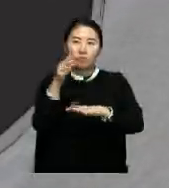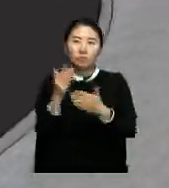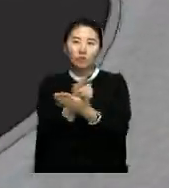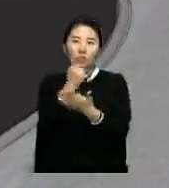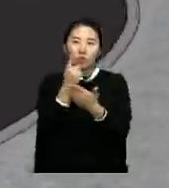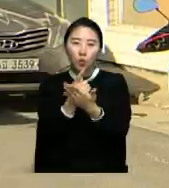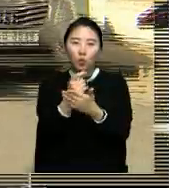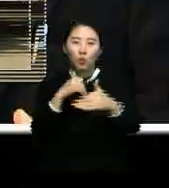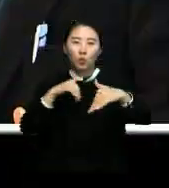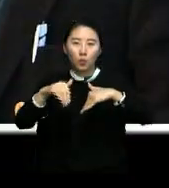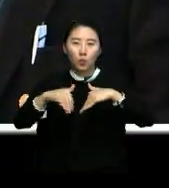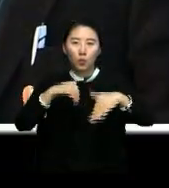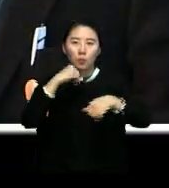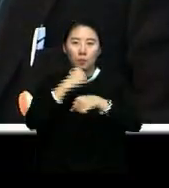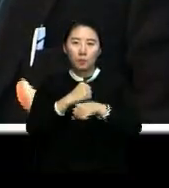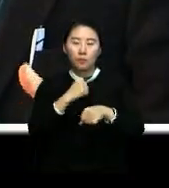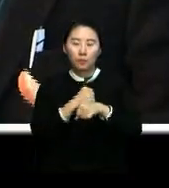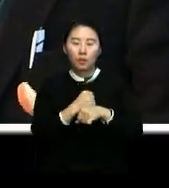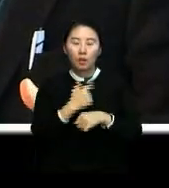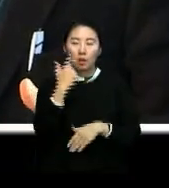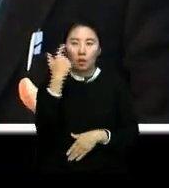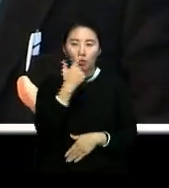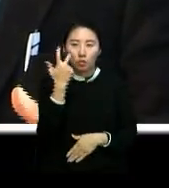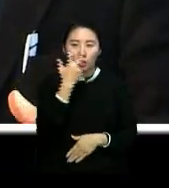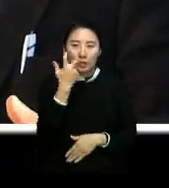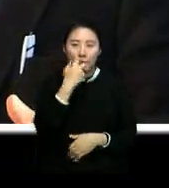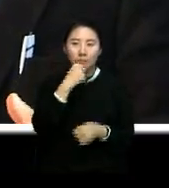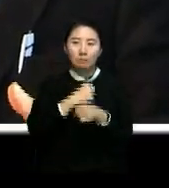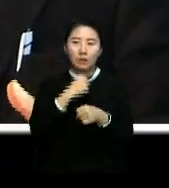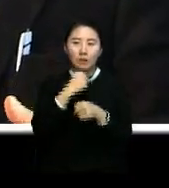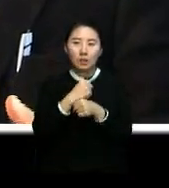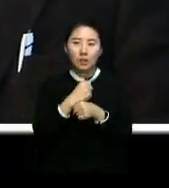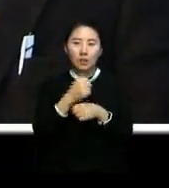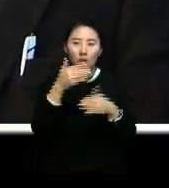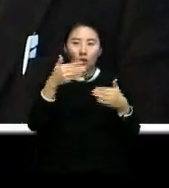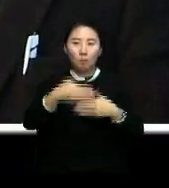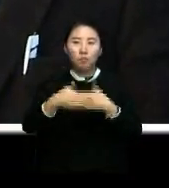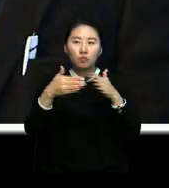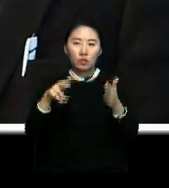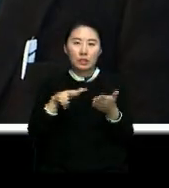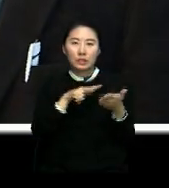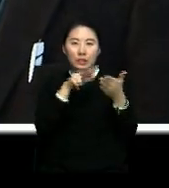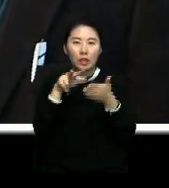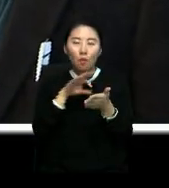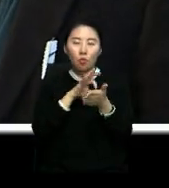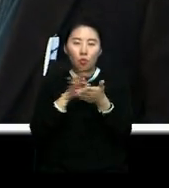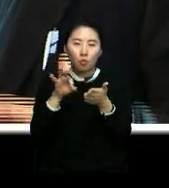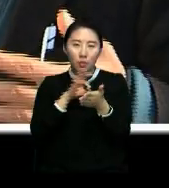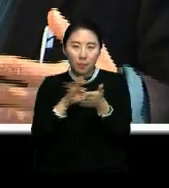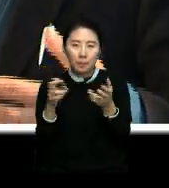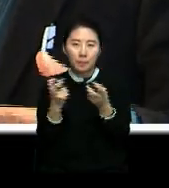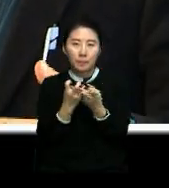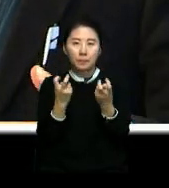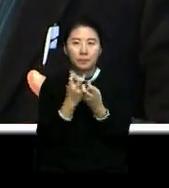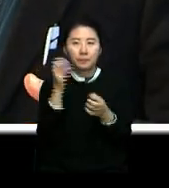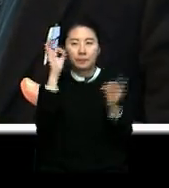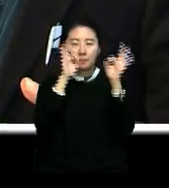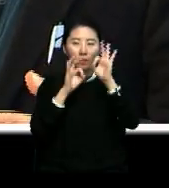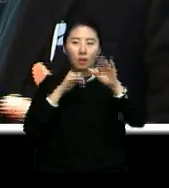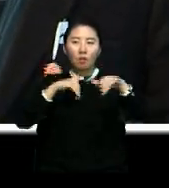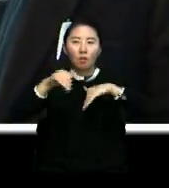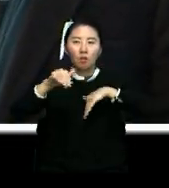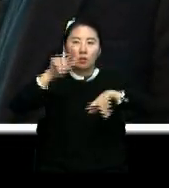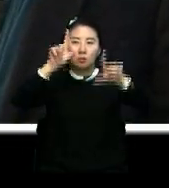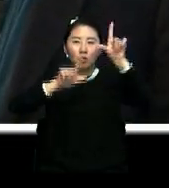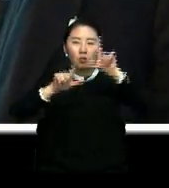계획입니다. 60, 70년대 지어진 건물이기 때문에 그 자원을 활용하는 방안을 강구한 거고요. 거리 전체의